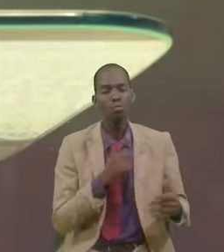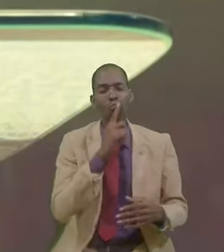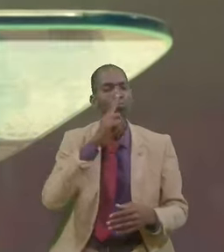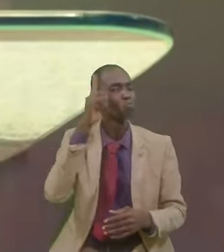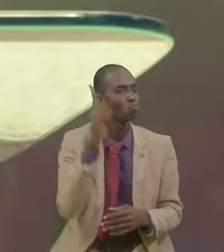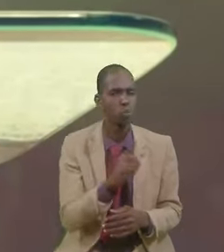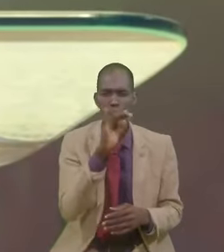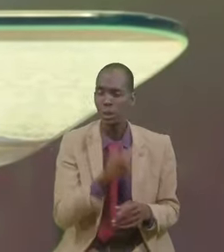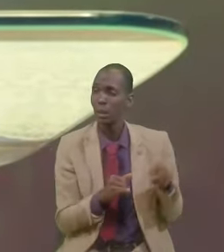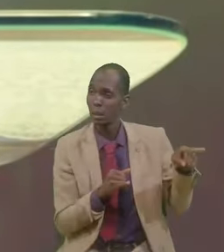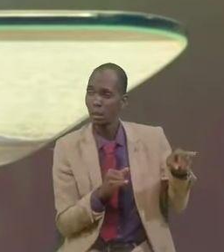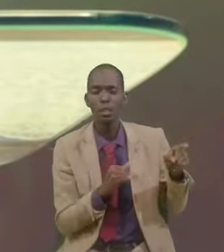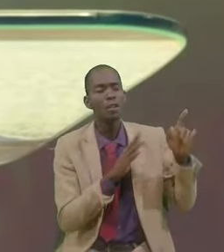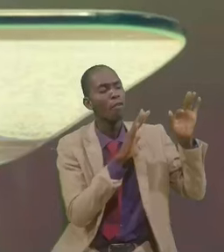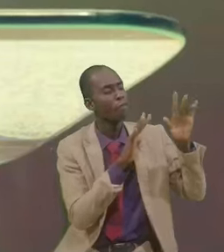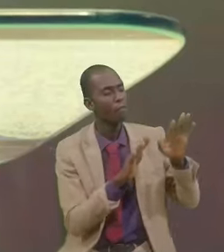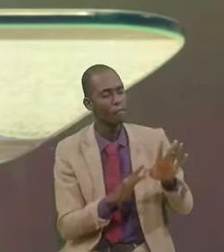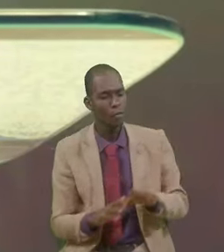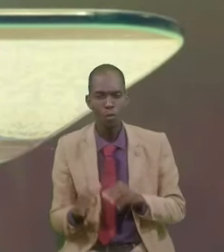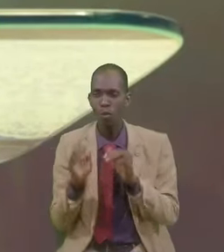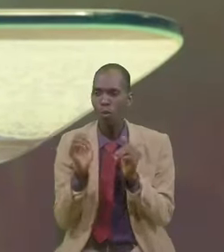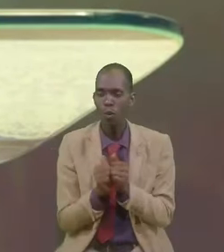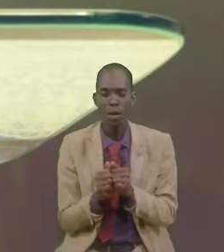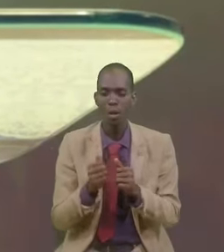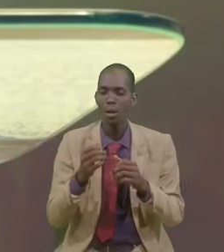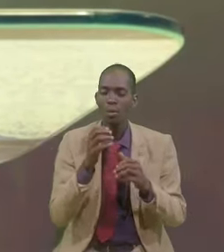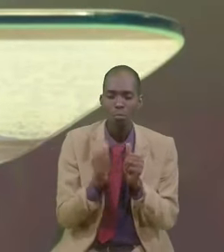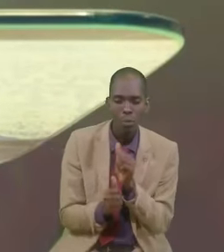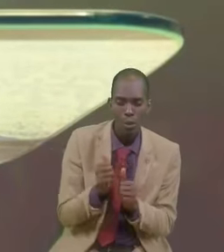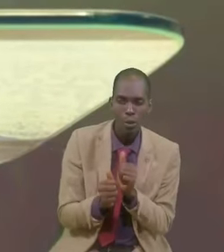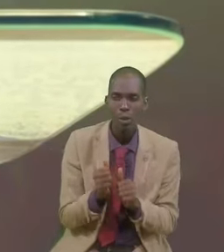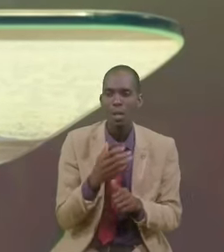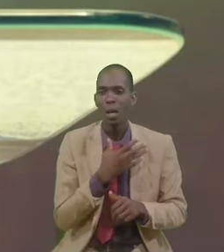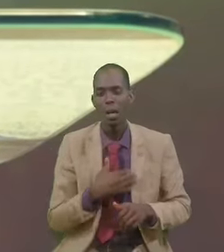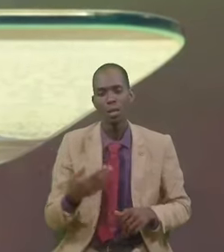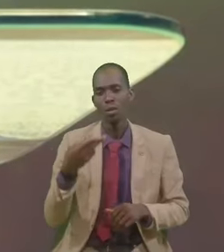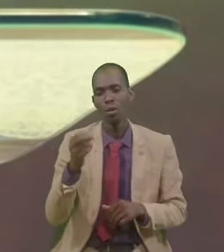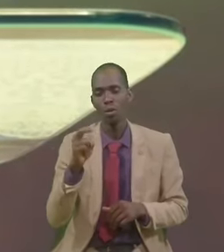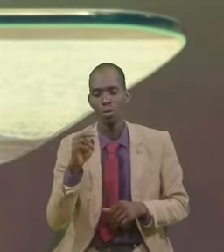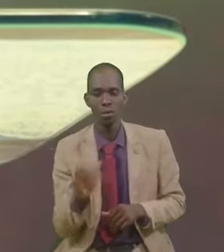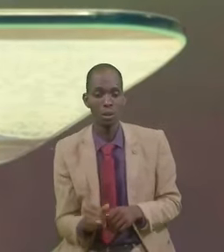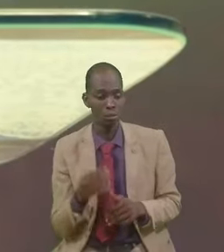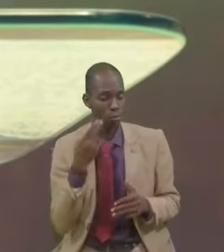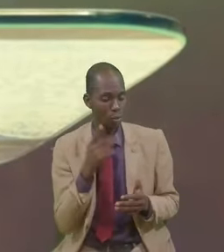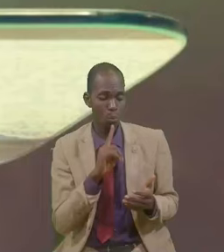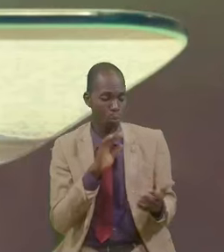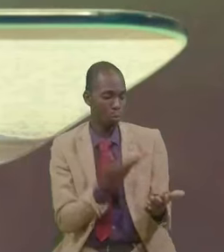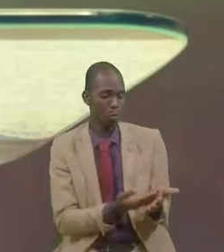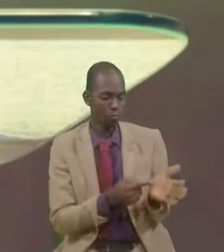vérité, c'est un pays où coule le lait et le miel. Et en voici les fruits.